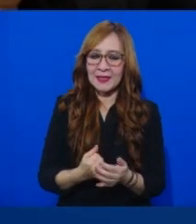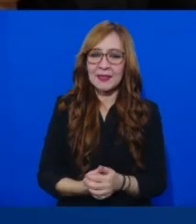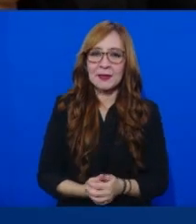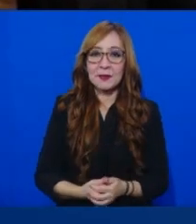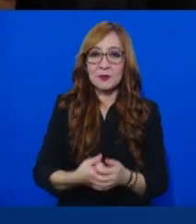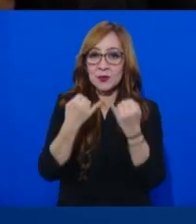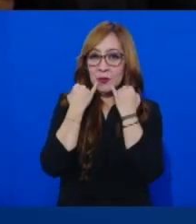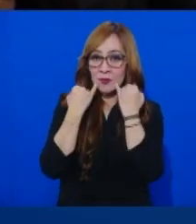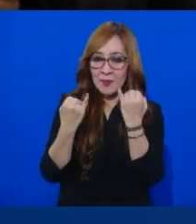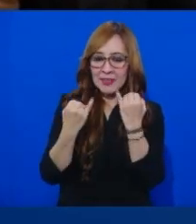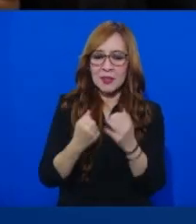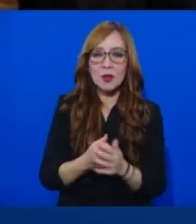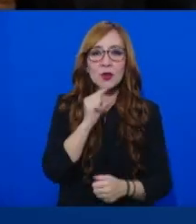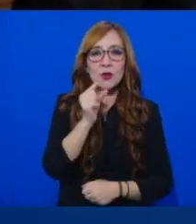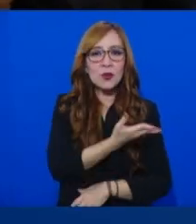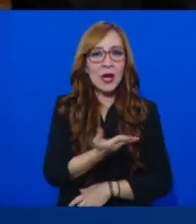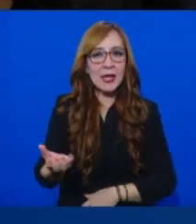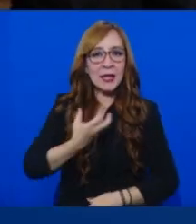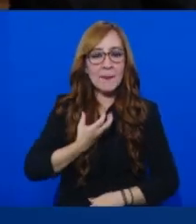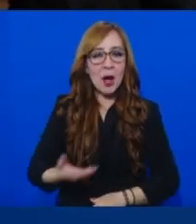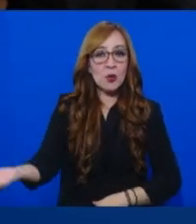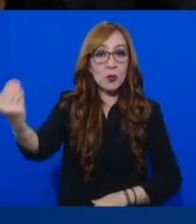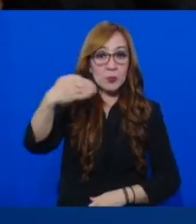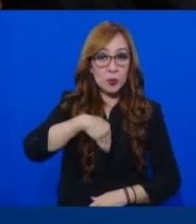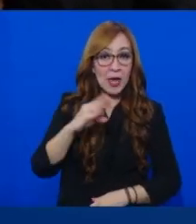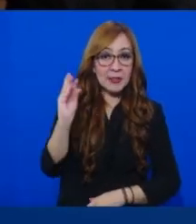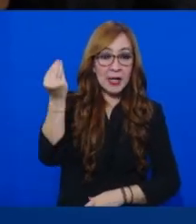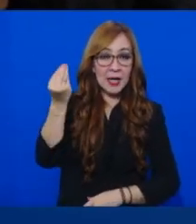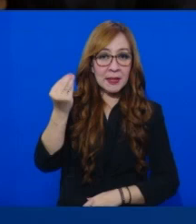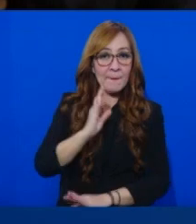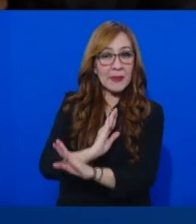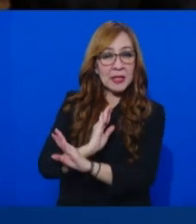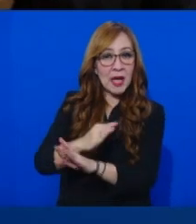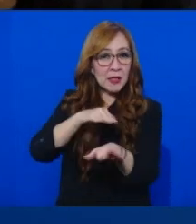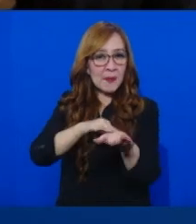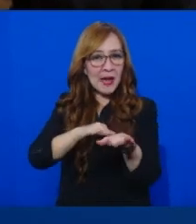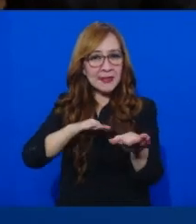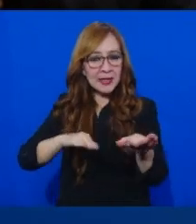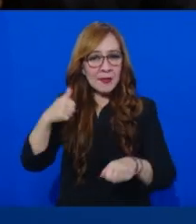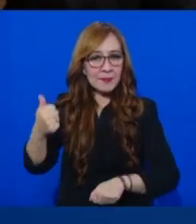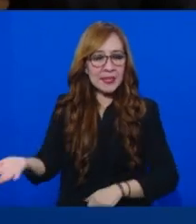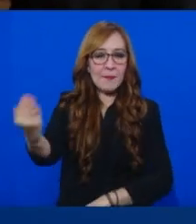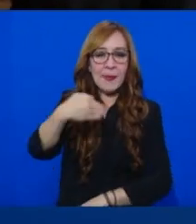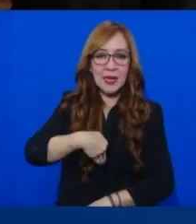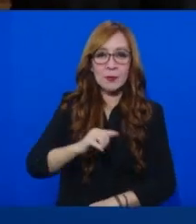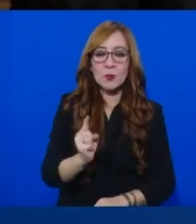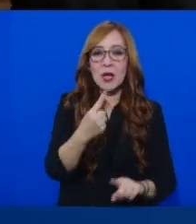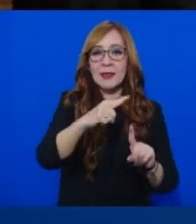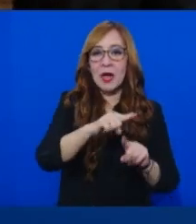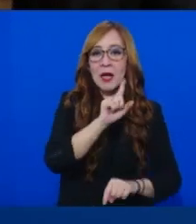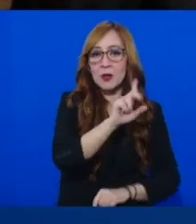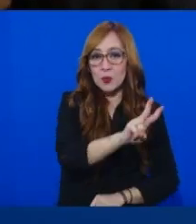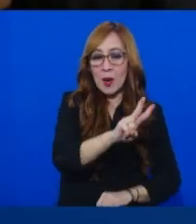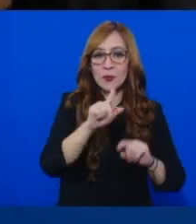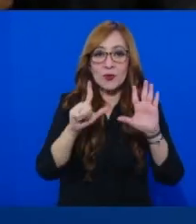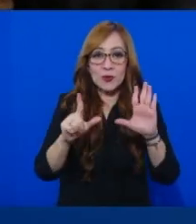ya, bagi yang ingin kembali ke ibu kota dan menghindari kemacetan bisa kembali pada tanggal 27 hingga 29 sekaligus